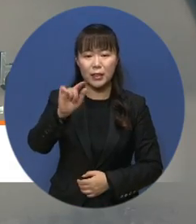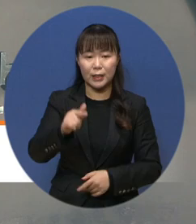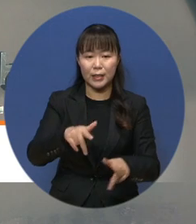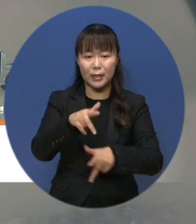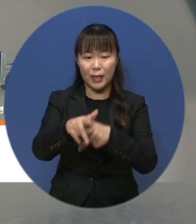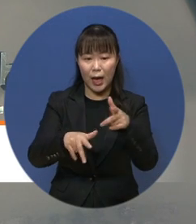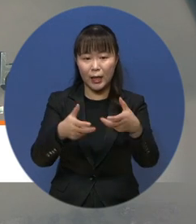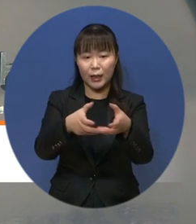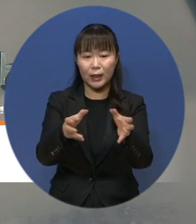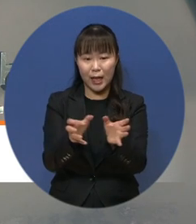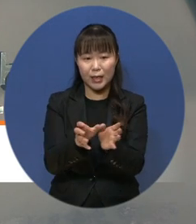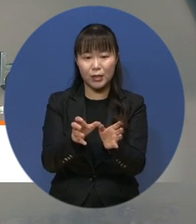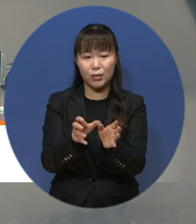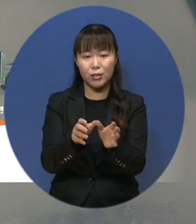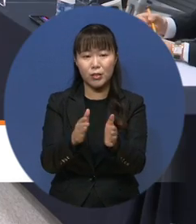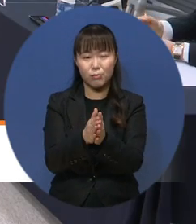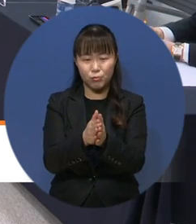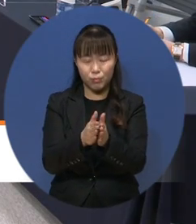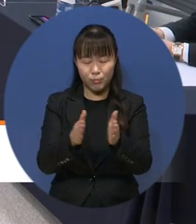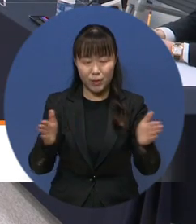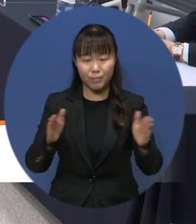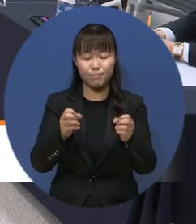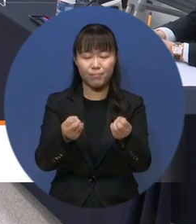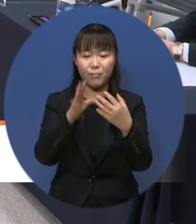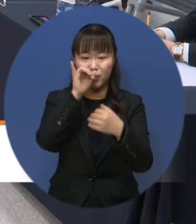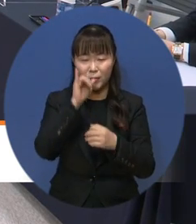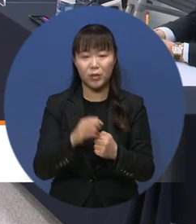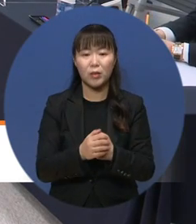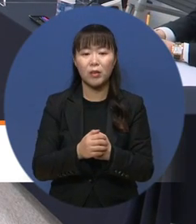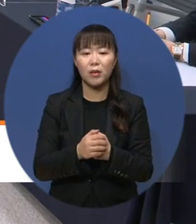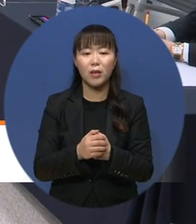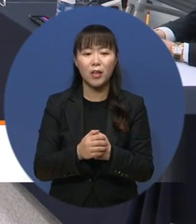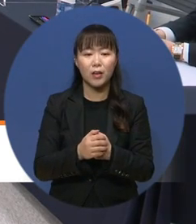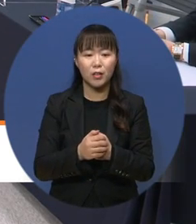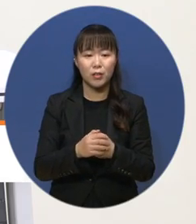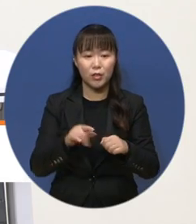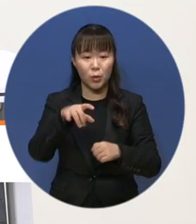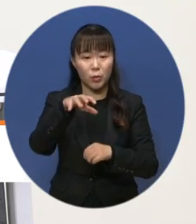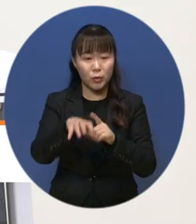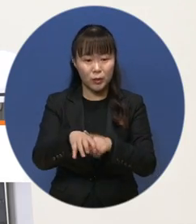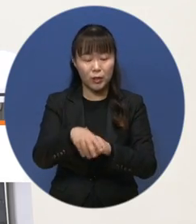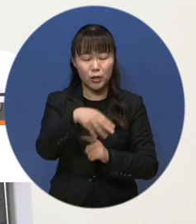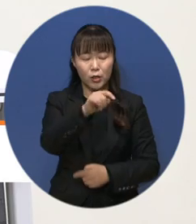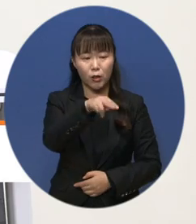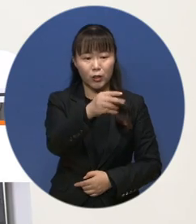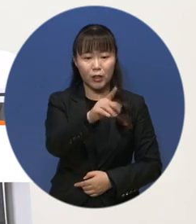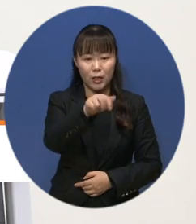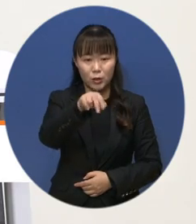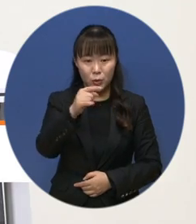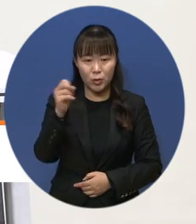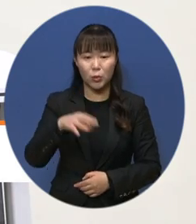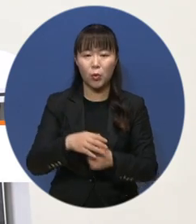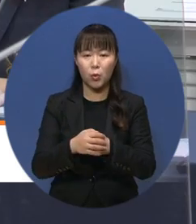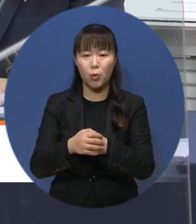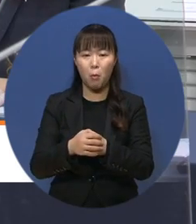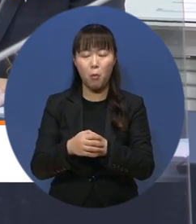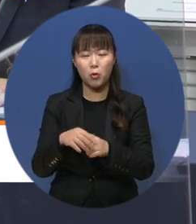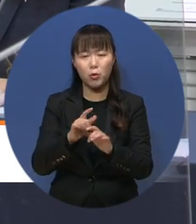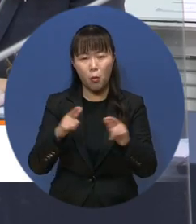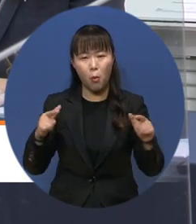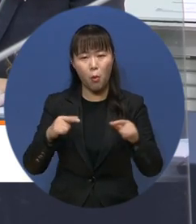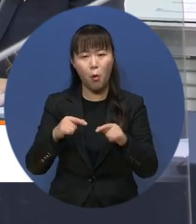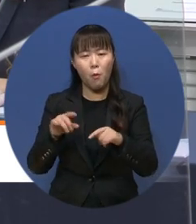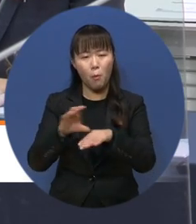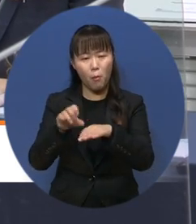사업단 출범식을 가졌습니다. 이로써 여수 국가산단의 저탄소와 스마트화를 주도할 사업단이